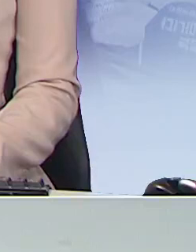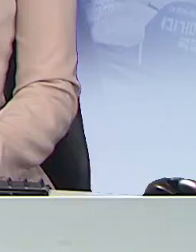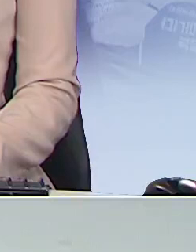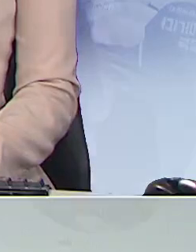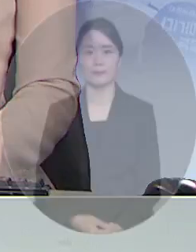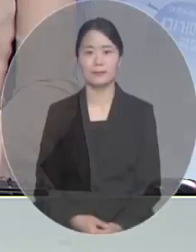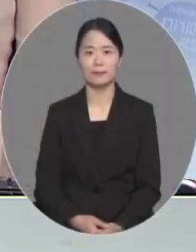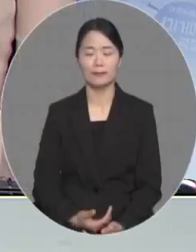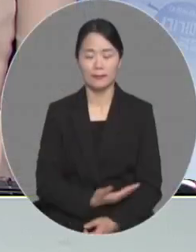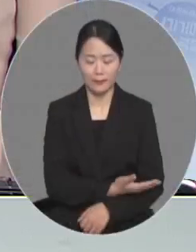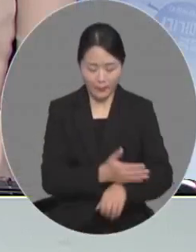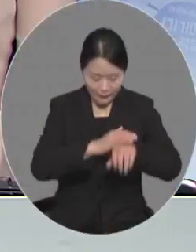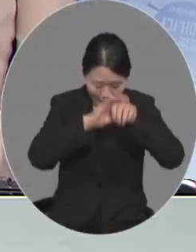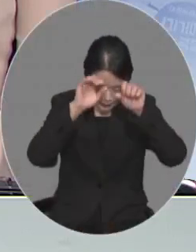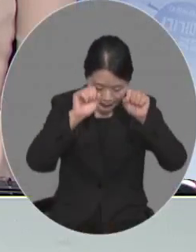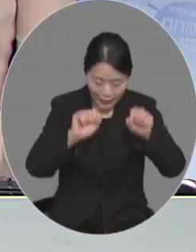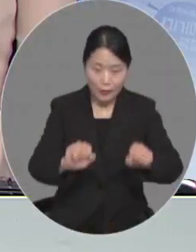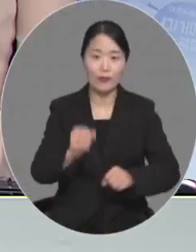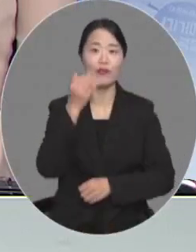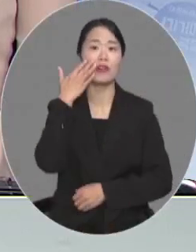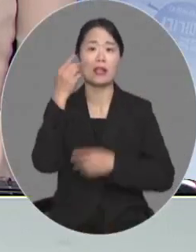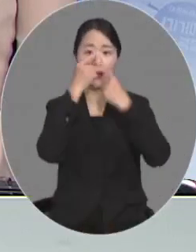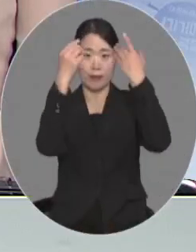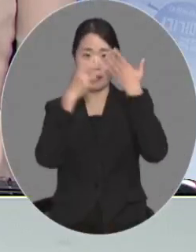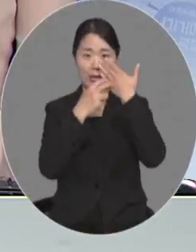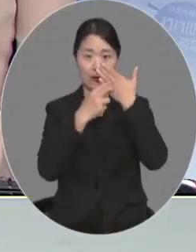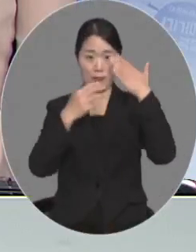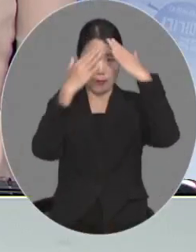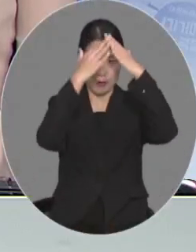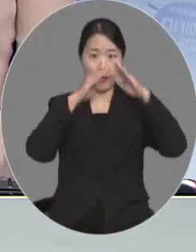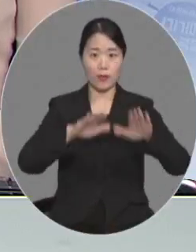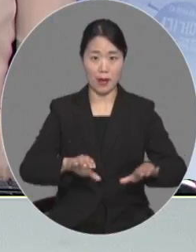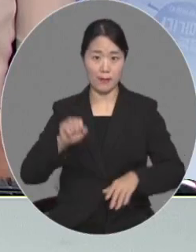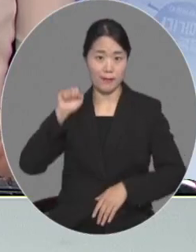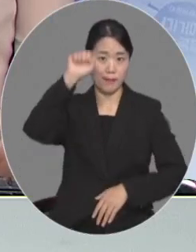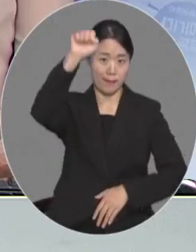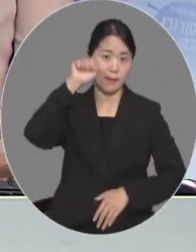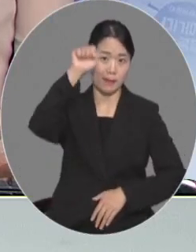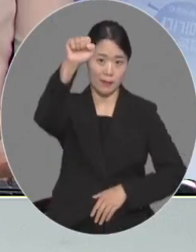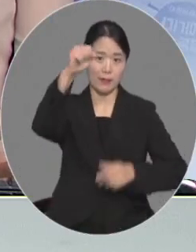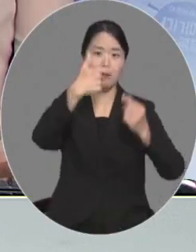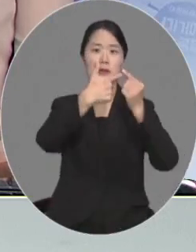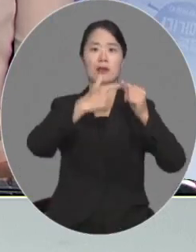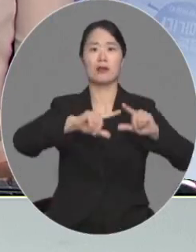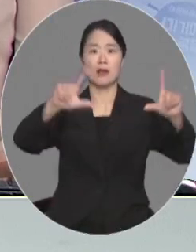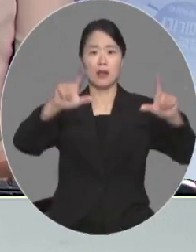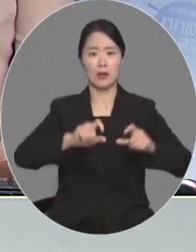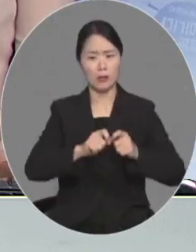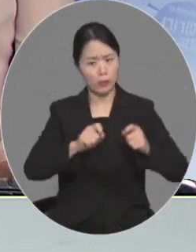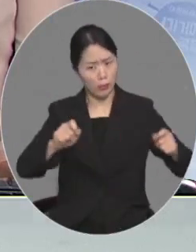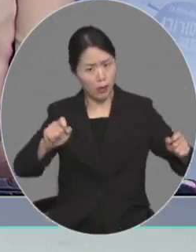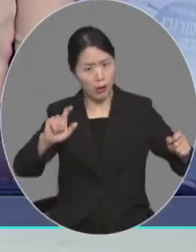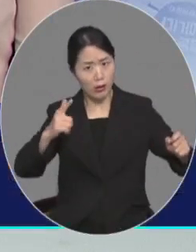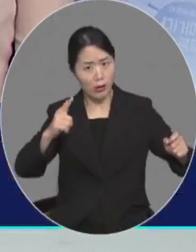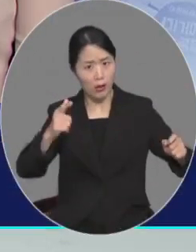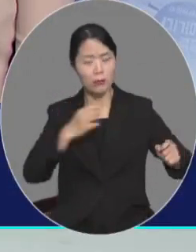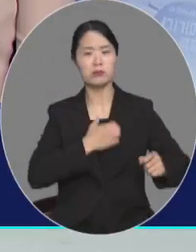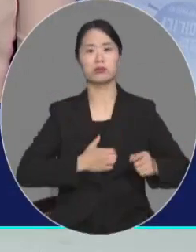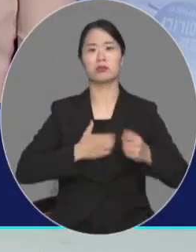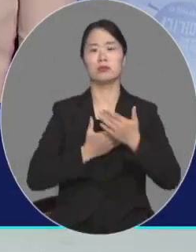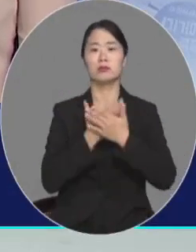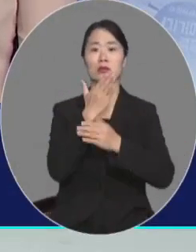여러분 안녕하십니까? 울산대병원 파업이 오늘로 엿새째를 맞으면서 장기화하는 것 아니냐는 우려가 나오고